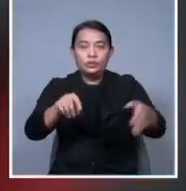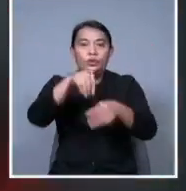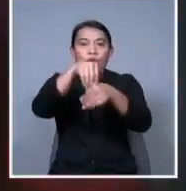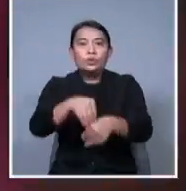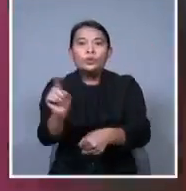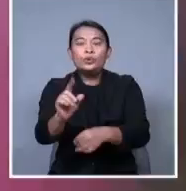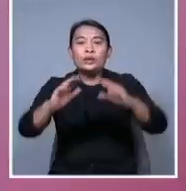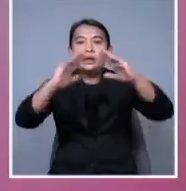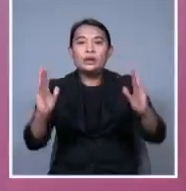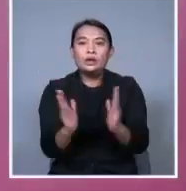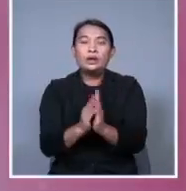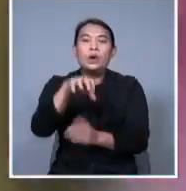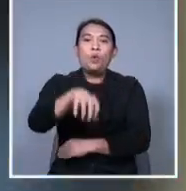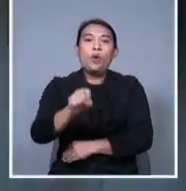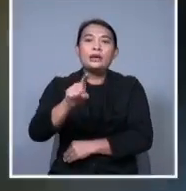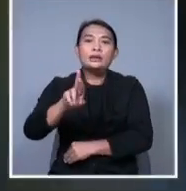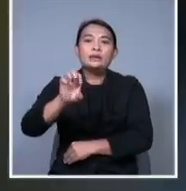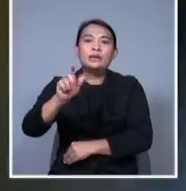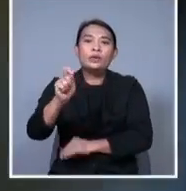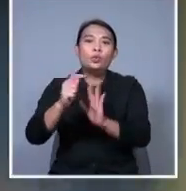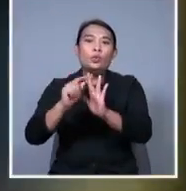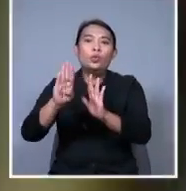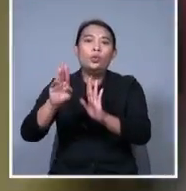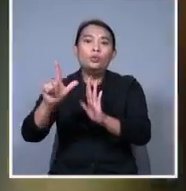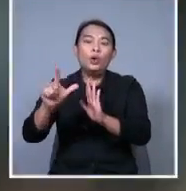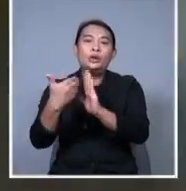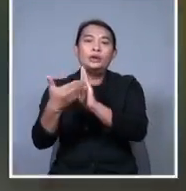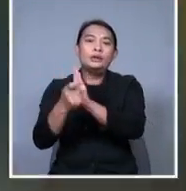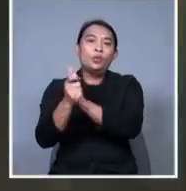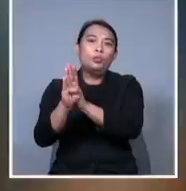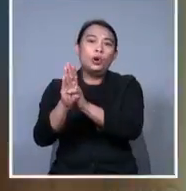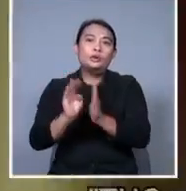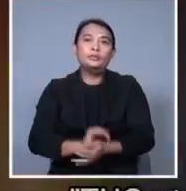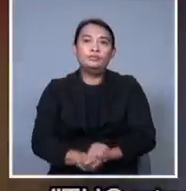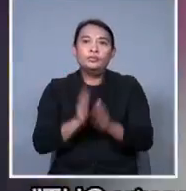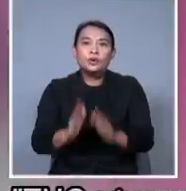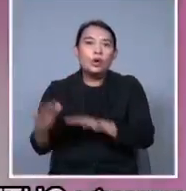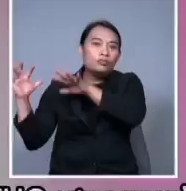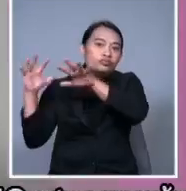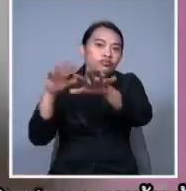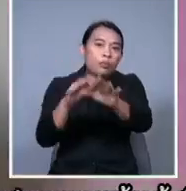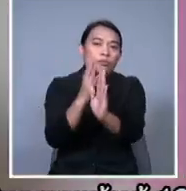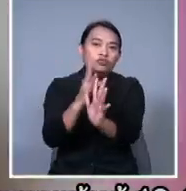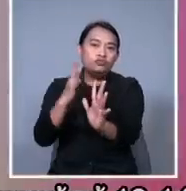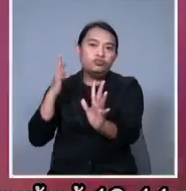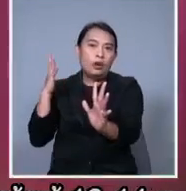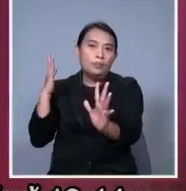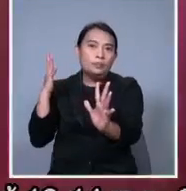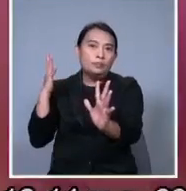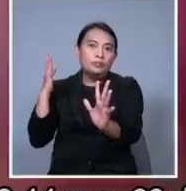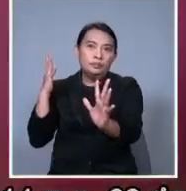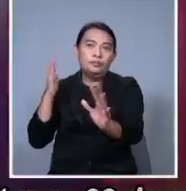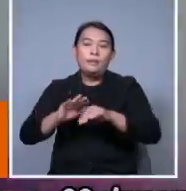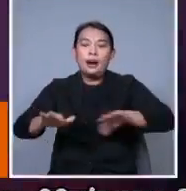งข้ามวัดศรีอุบลรัตนารามในพื้นที่จังหวัดอุบลราชธานีนะครับโอ้โหคนมาต่อคิวกันมาออกันเนี่ย